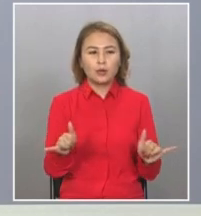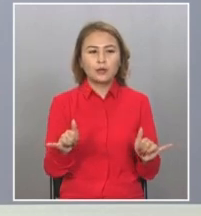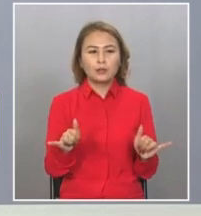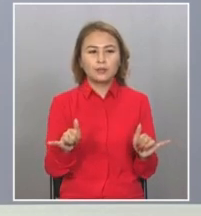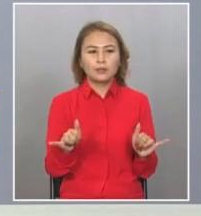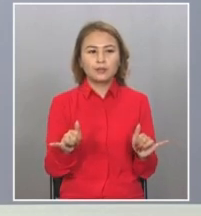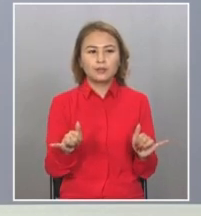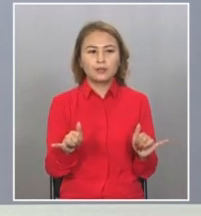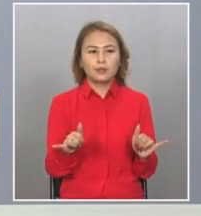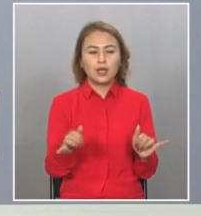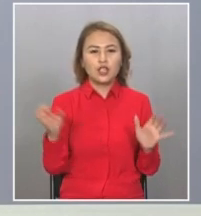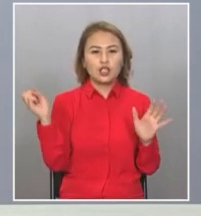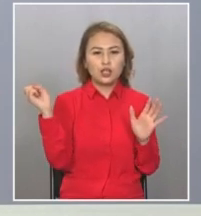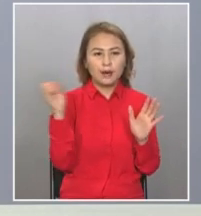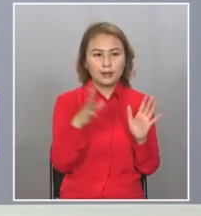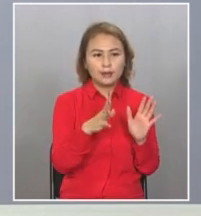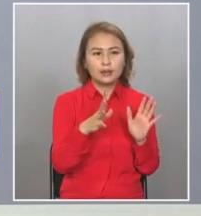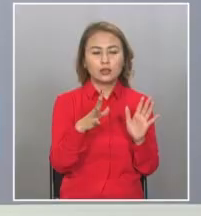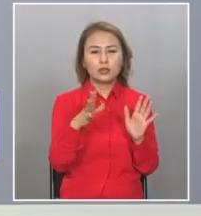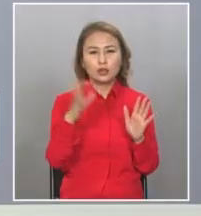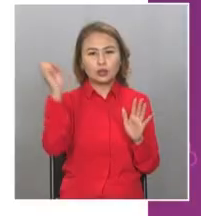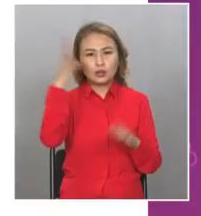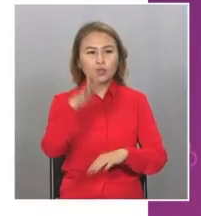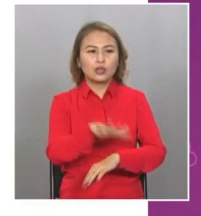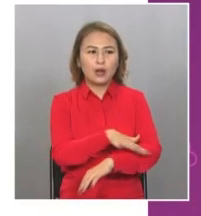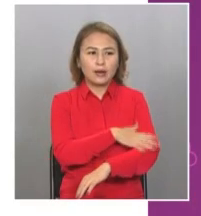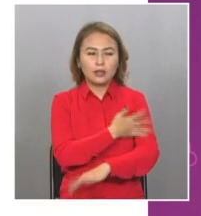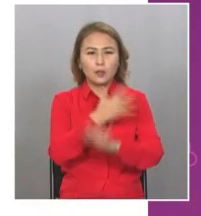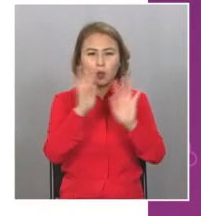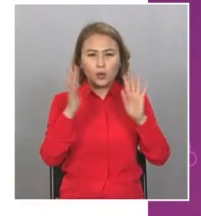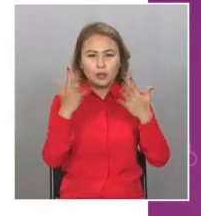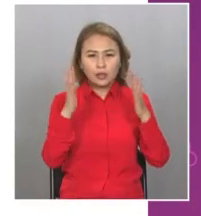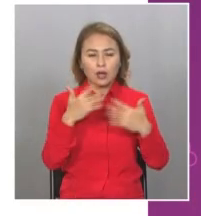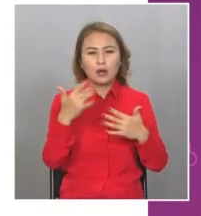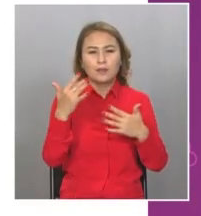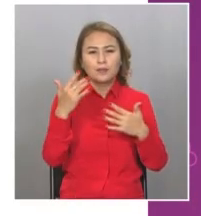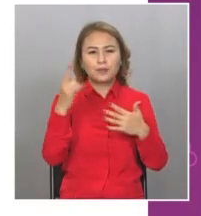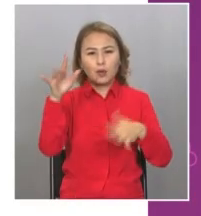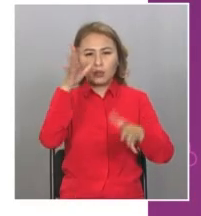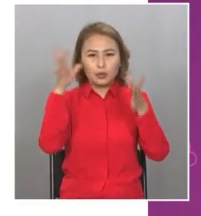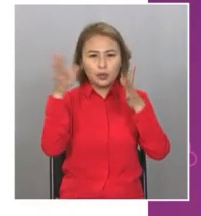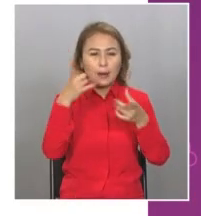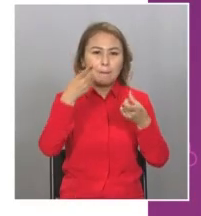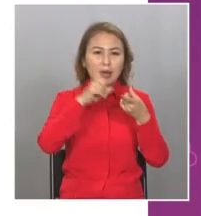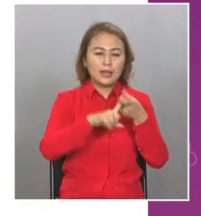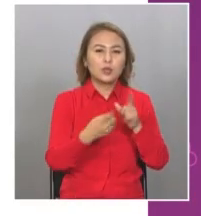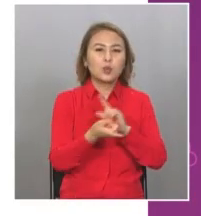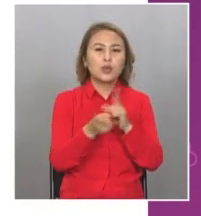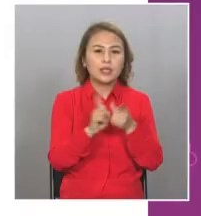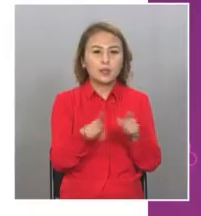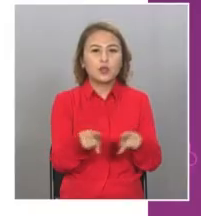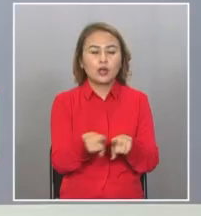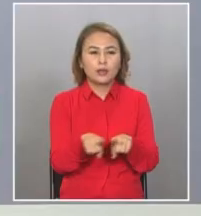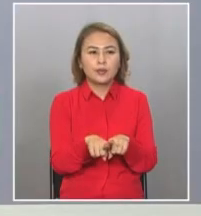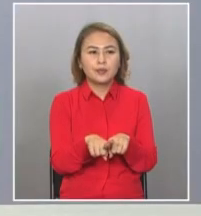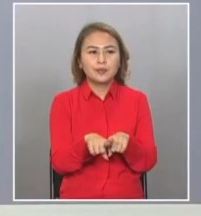негізінен жарықтың күннің ұзақтығыне, мөлдірлігіне, жалпы бұлттылыққа байланысты да өзгеріп тұрады күн энергиясының